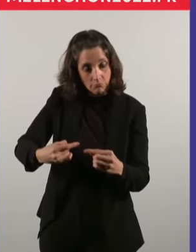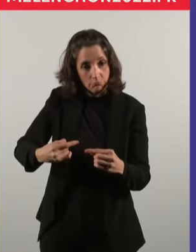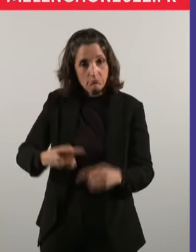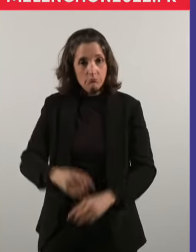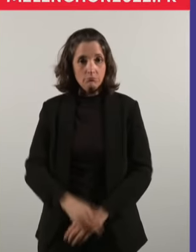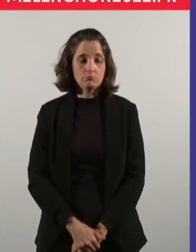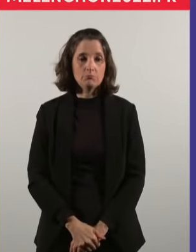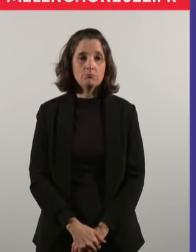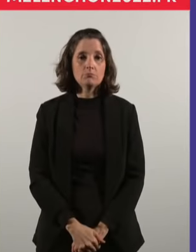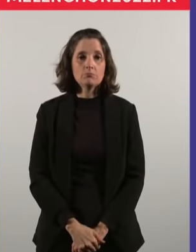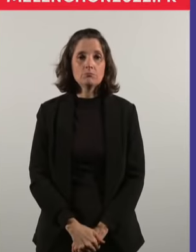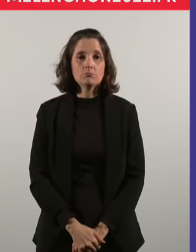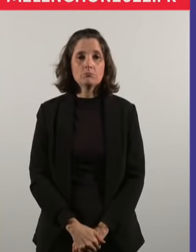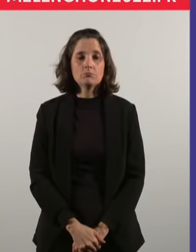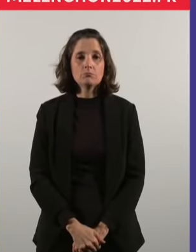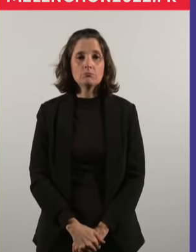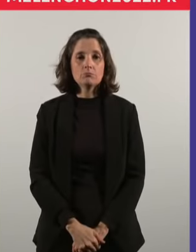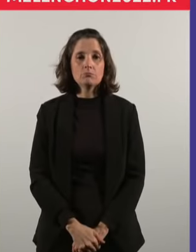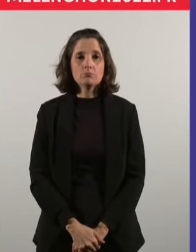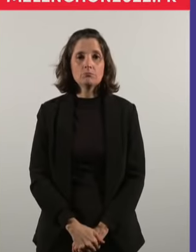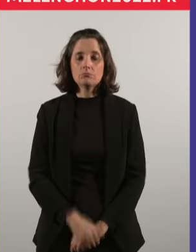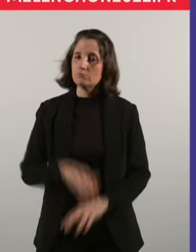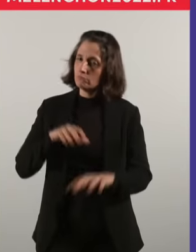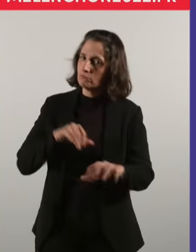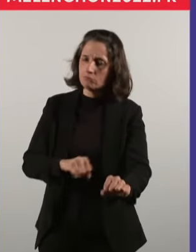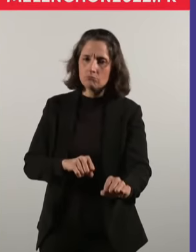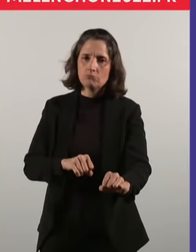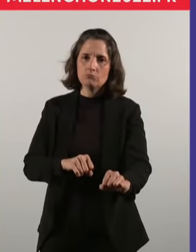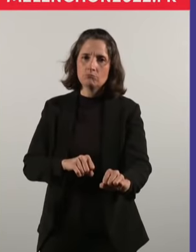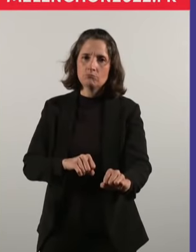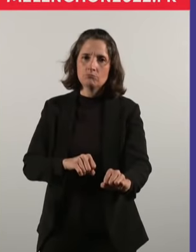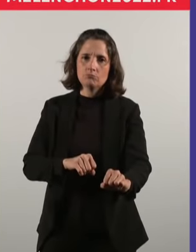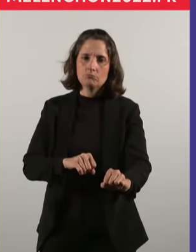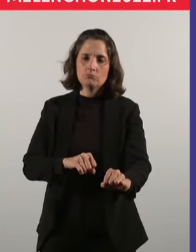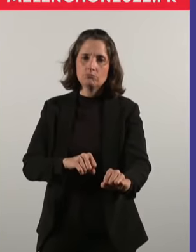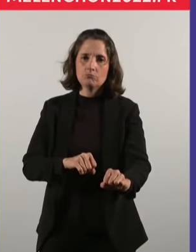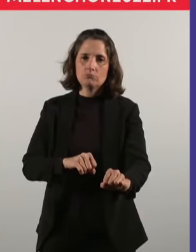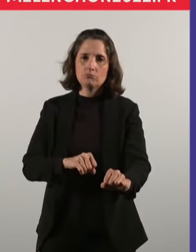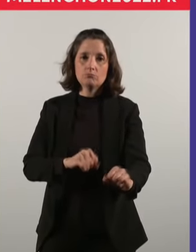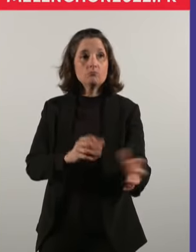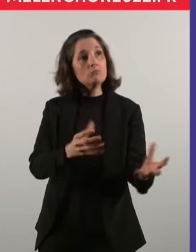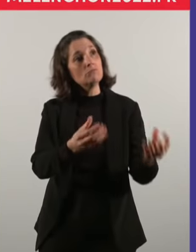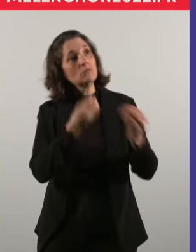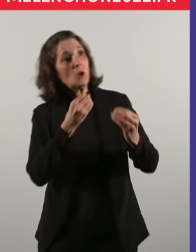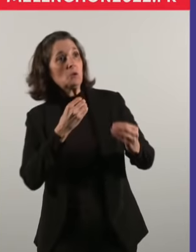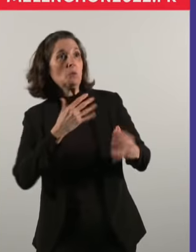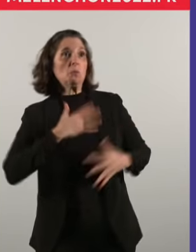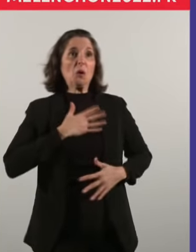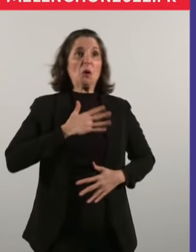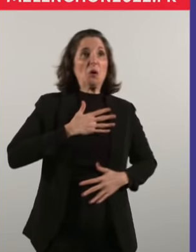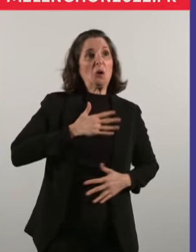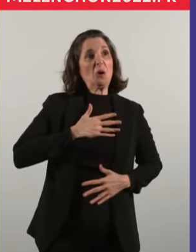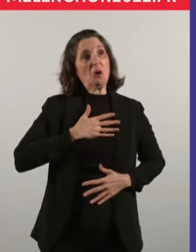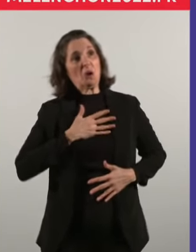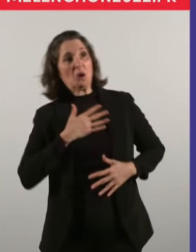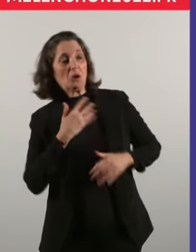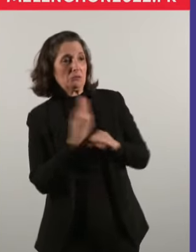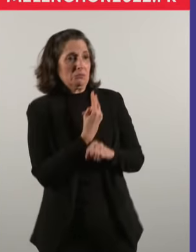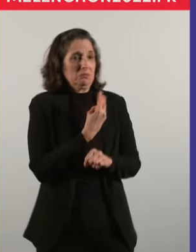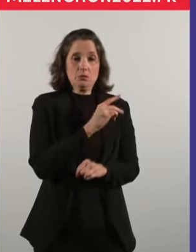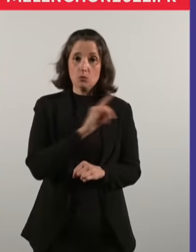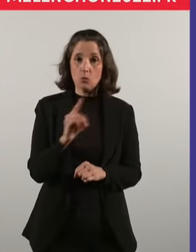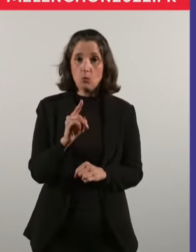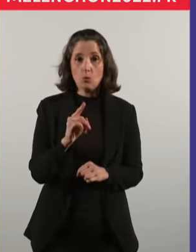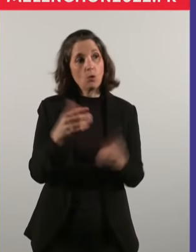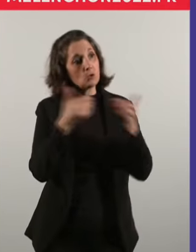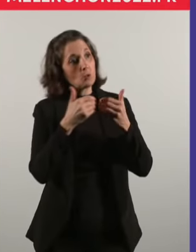Nous ne lâcherons pas prise. Il est inutile d'essayer de nous faire peur. Avec quoi allez-vous financer ça? C'est